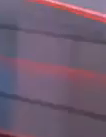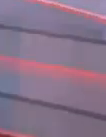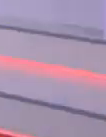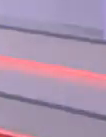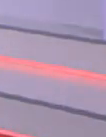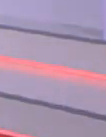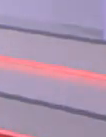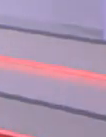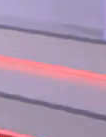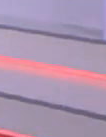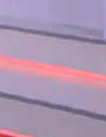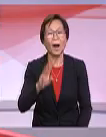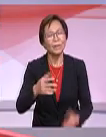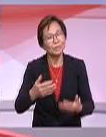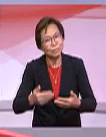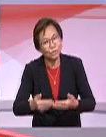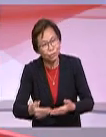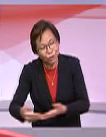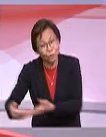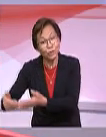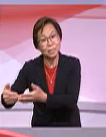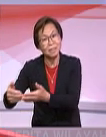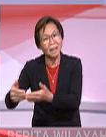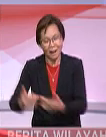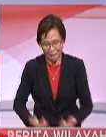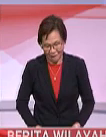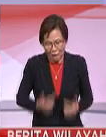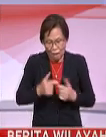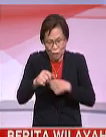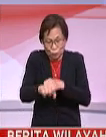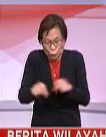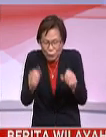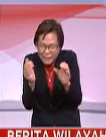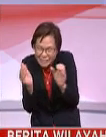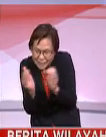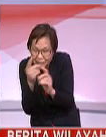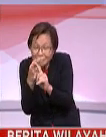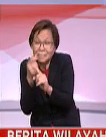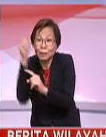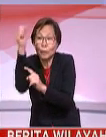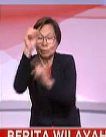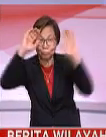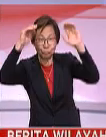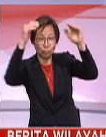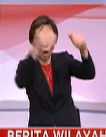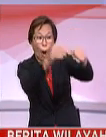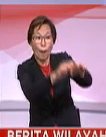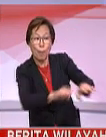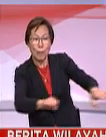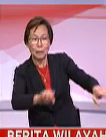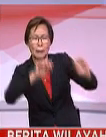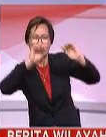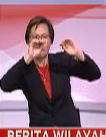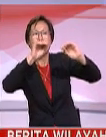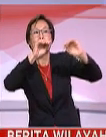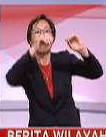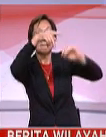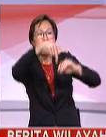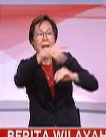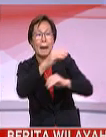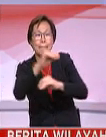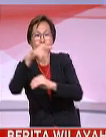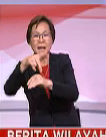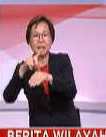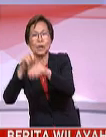Berita wilayah diteruskan dengan lintas langsung studio mini dari Sabah. Antara tumpuannya mengenai pengajaran dan pembelajaran